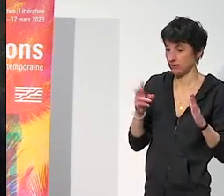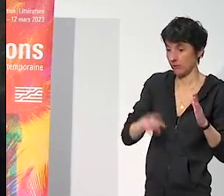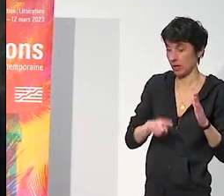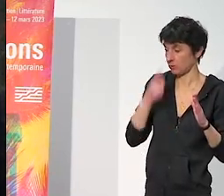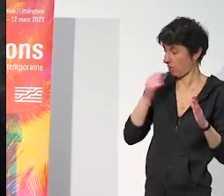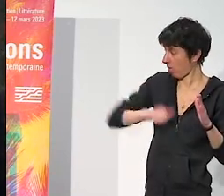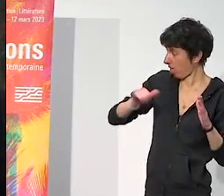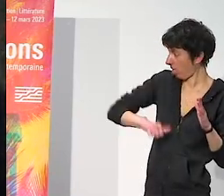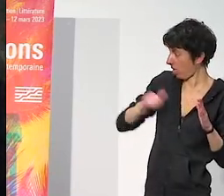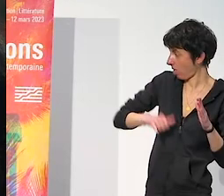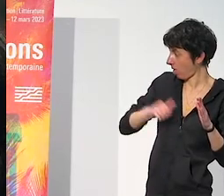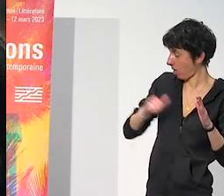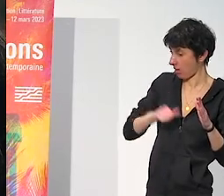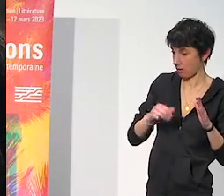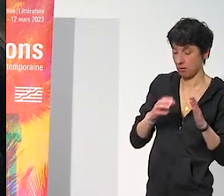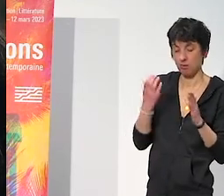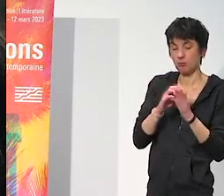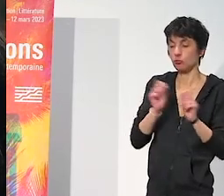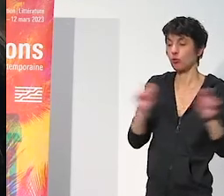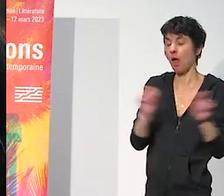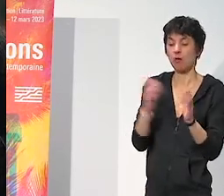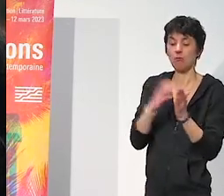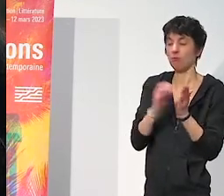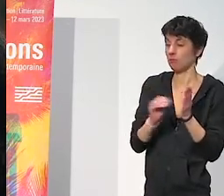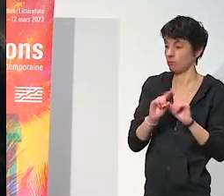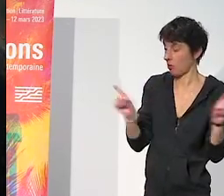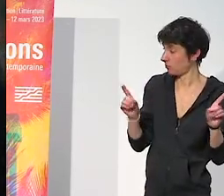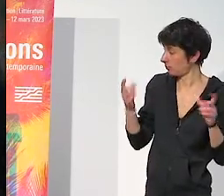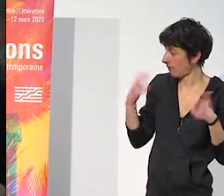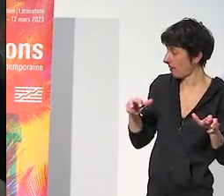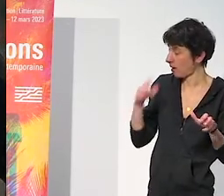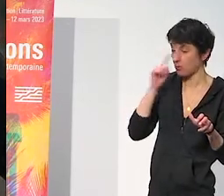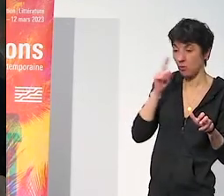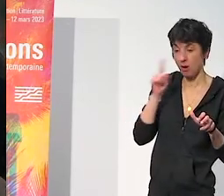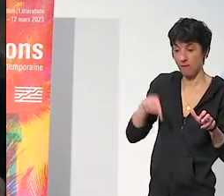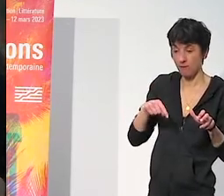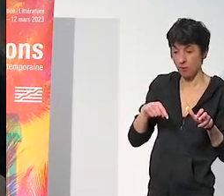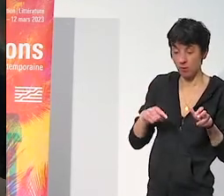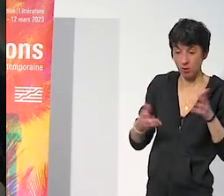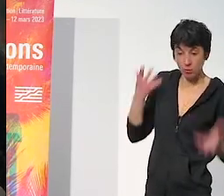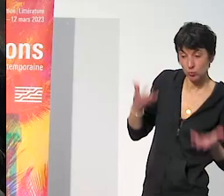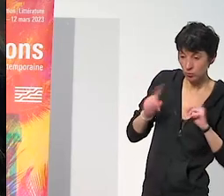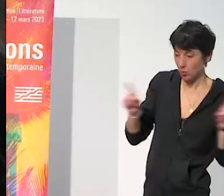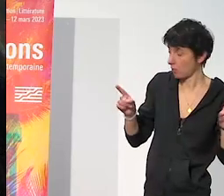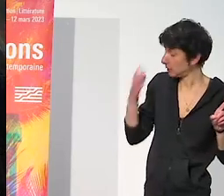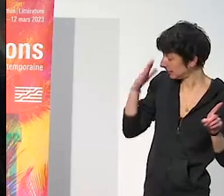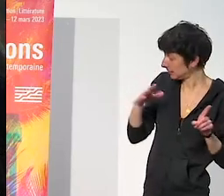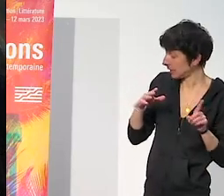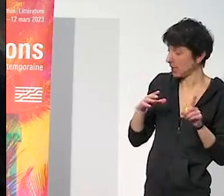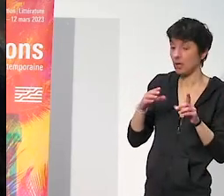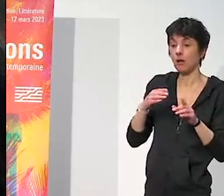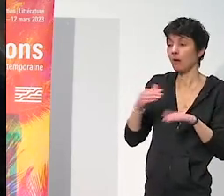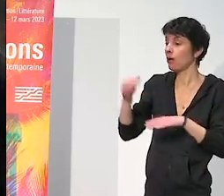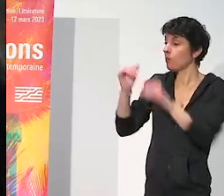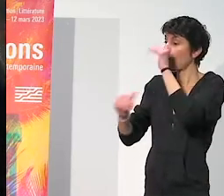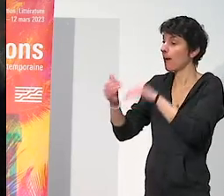mauvaise pour écrire des tracts, parce que c'est une écriture qui ne supporte pas le doute et l'hésitation. Vous ne lirez jamais un programme politique